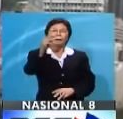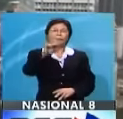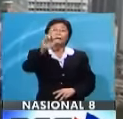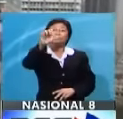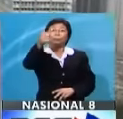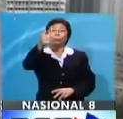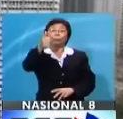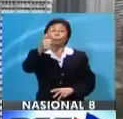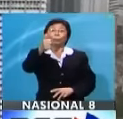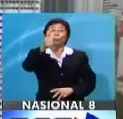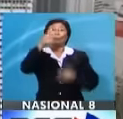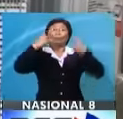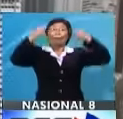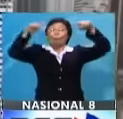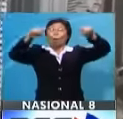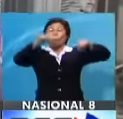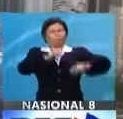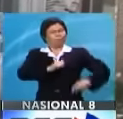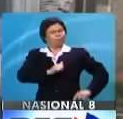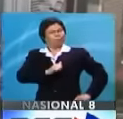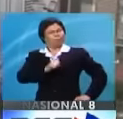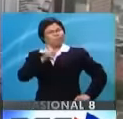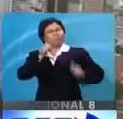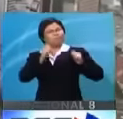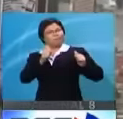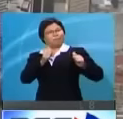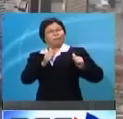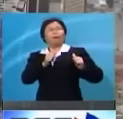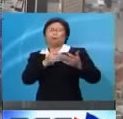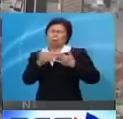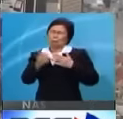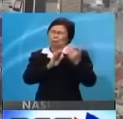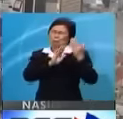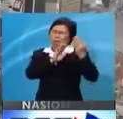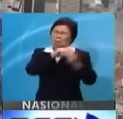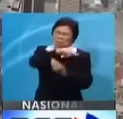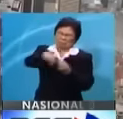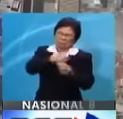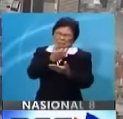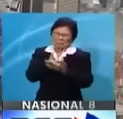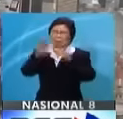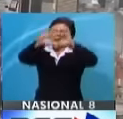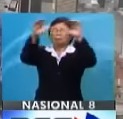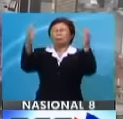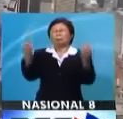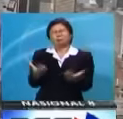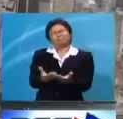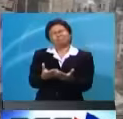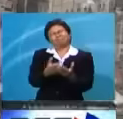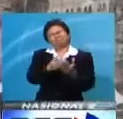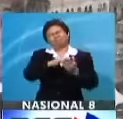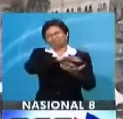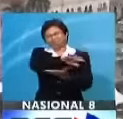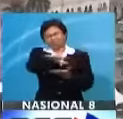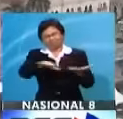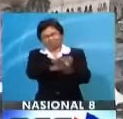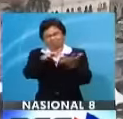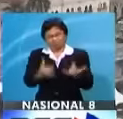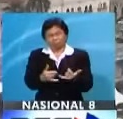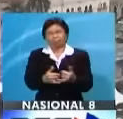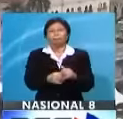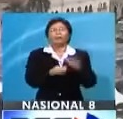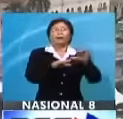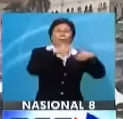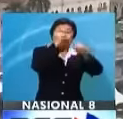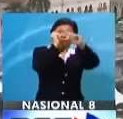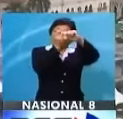RMK-10 membuahkan hasil yang membanggakan walaupun terpaksa mengharungi persekitaran ekonomi global yang tidak menentu. Antaranya